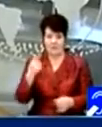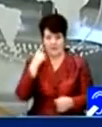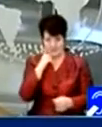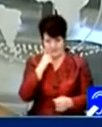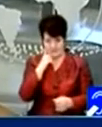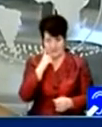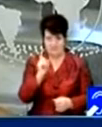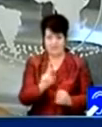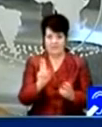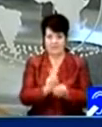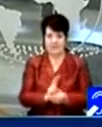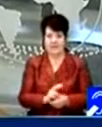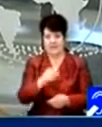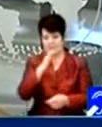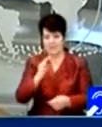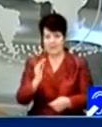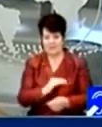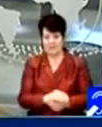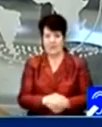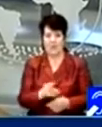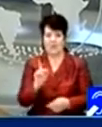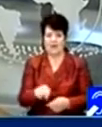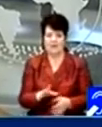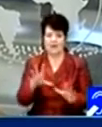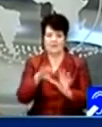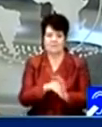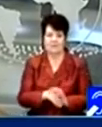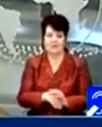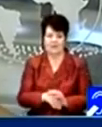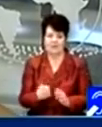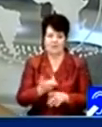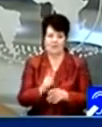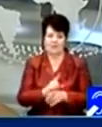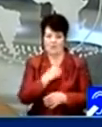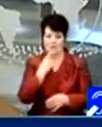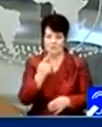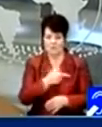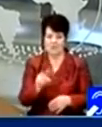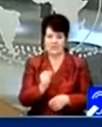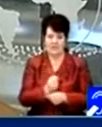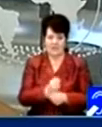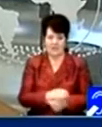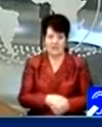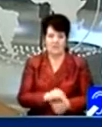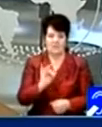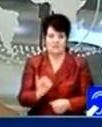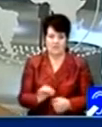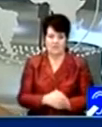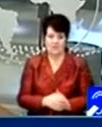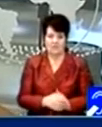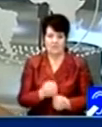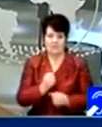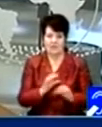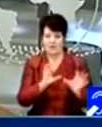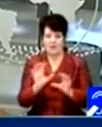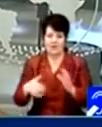în întâmpinarea părinților care sunt implicați foarte mult timp în activitatea lor și își fac griji